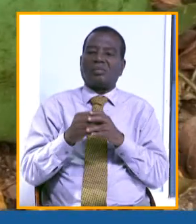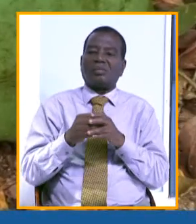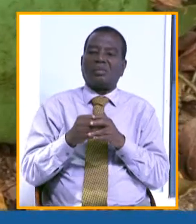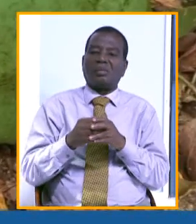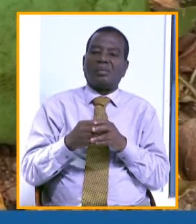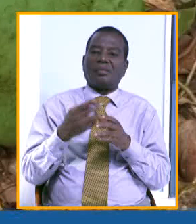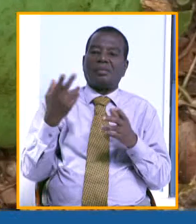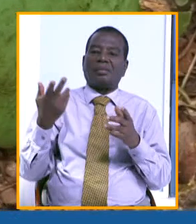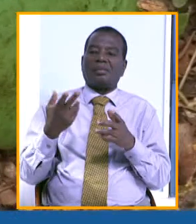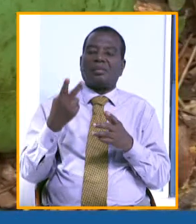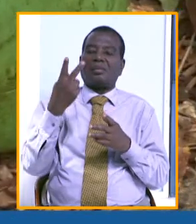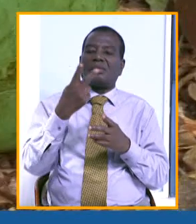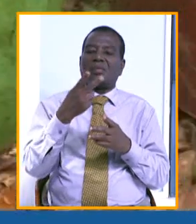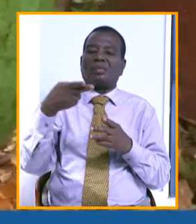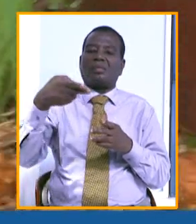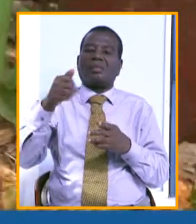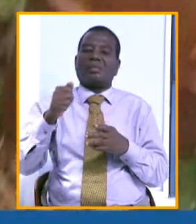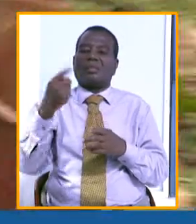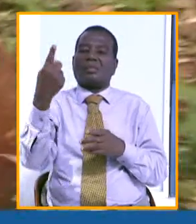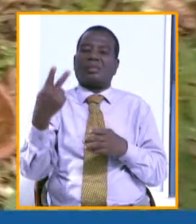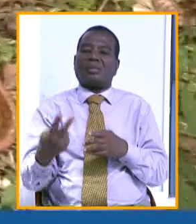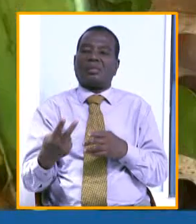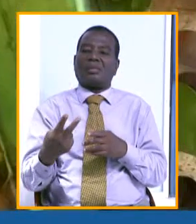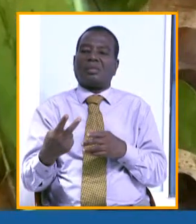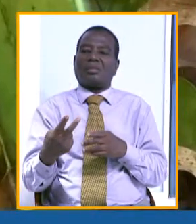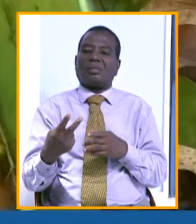C'est 2,5 hectares de ça.